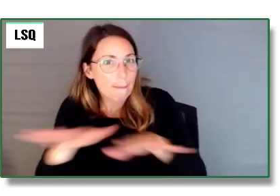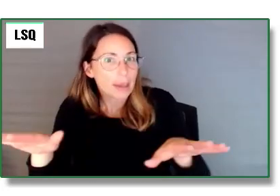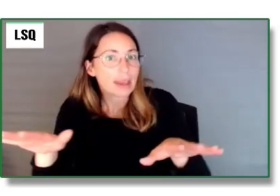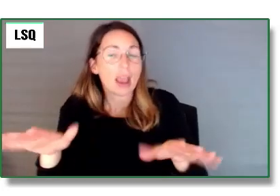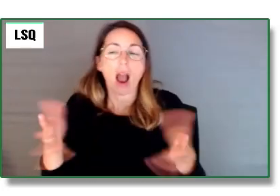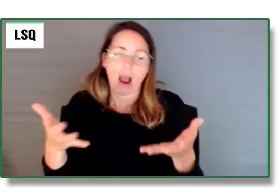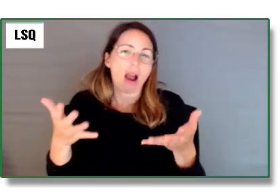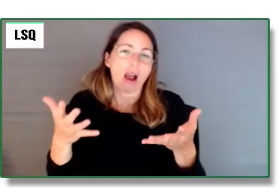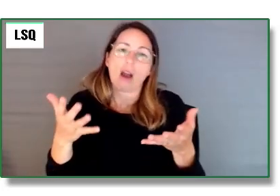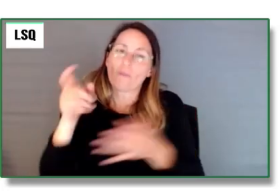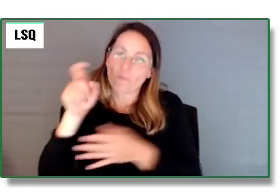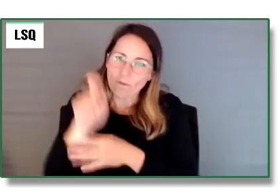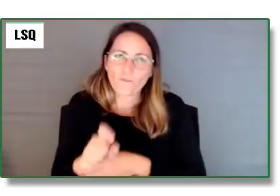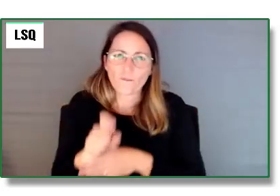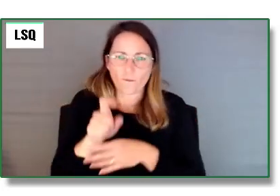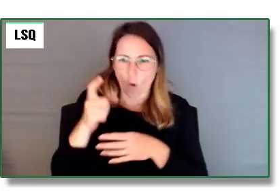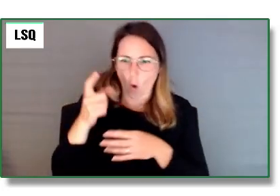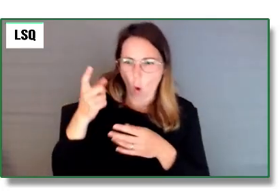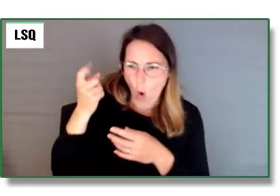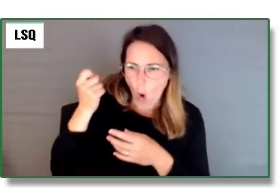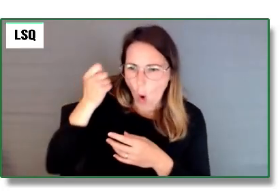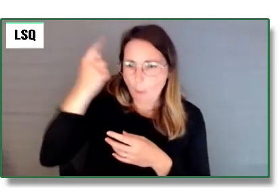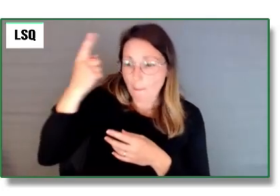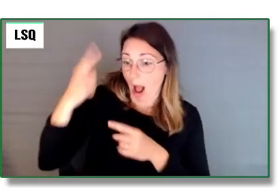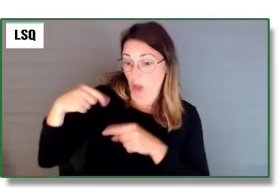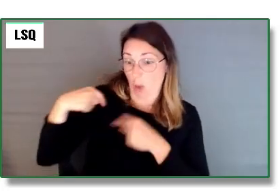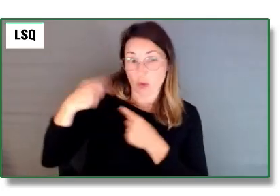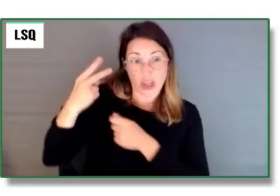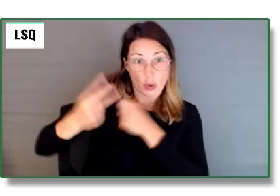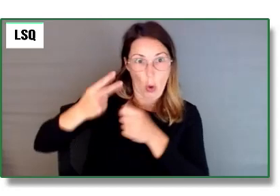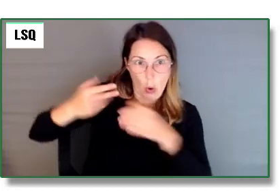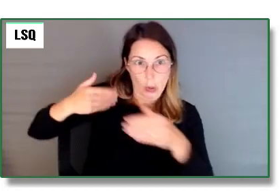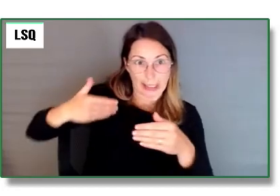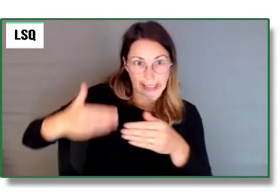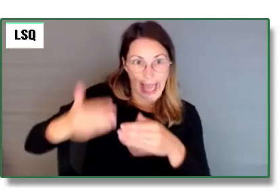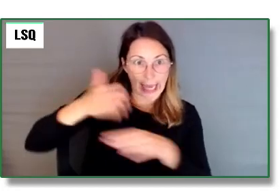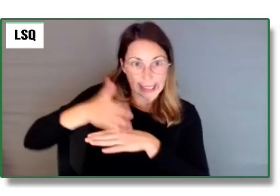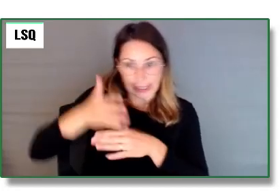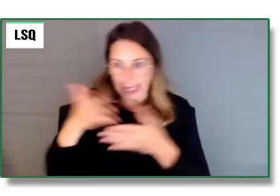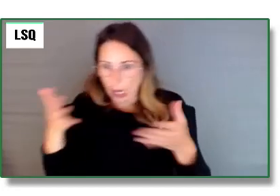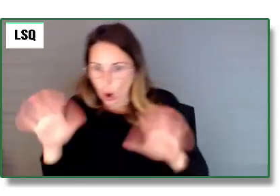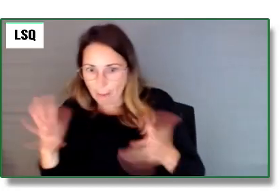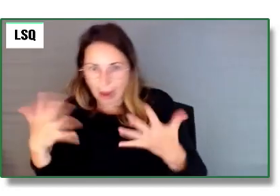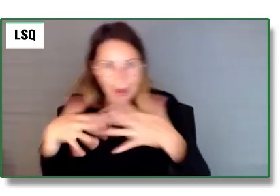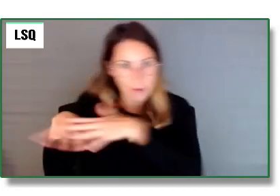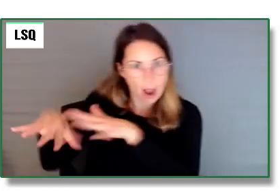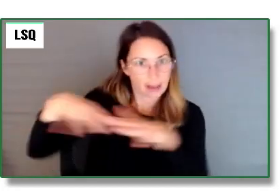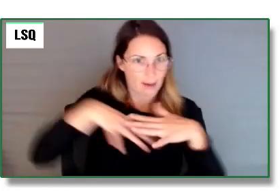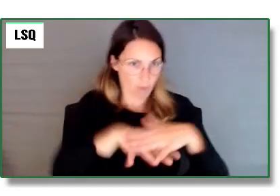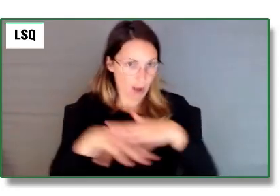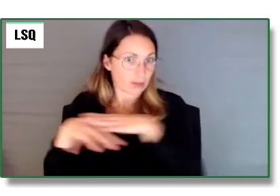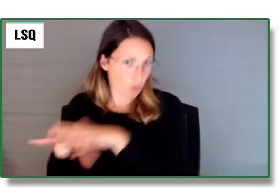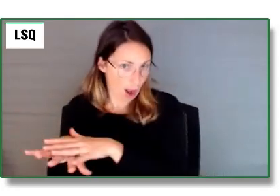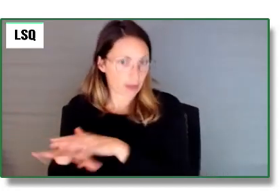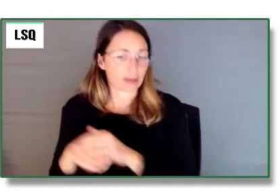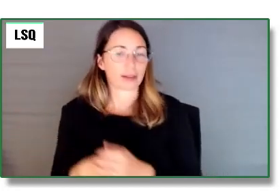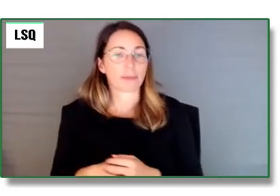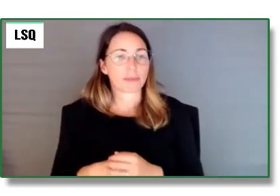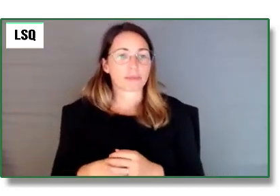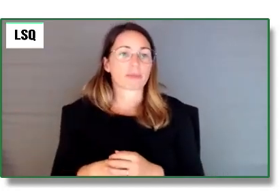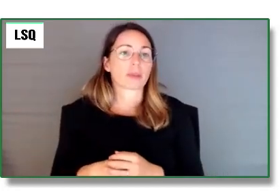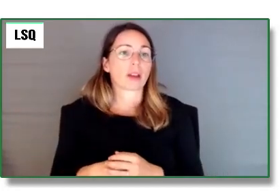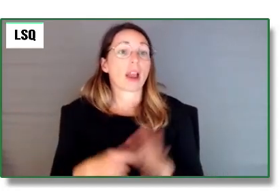à long terme des 2 dernières années et demie sur l'accessibilité dans notre société. Un mouvement régulier vers les stades 3 et 4 a